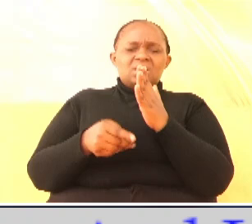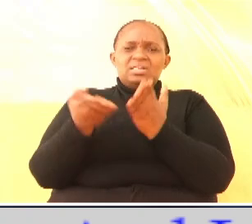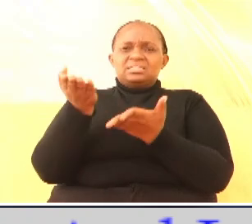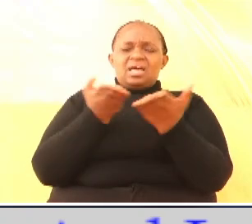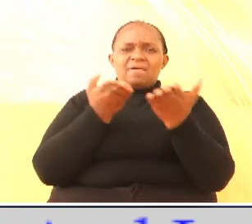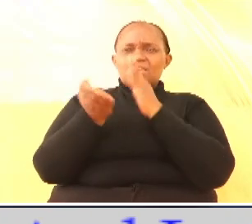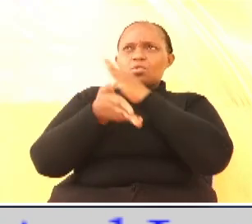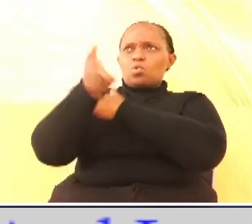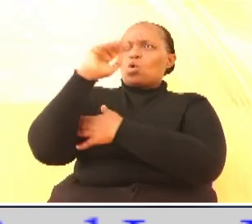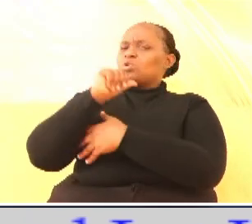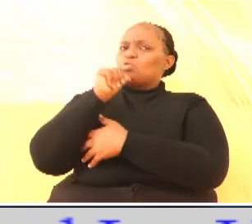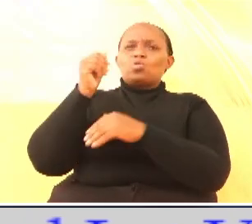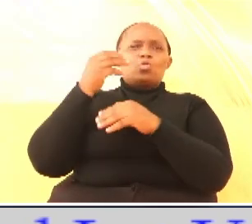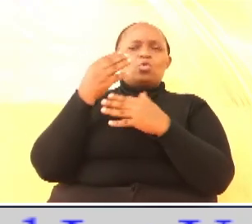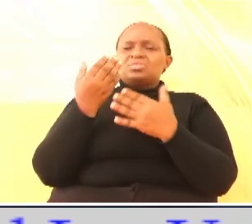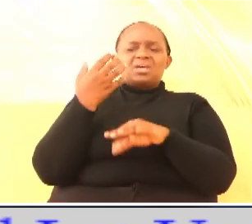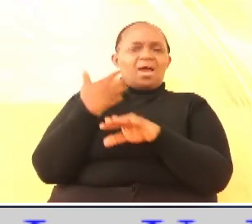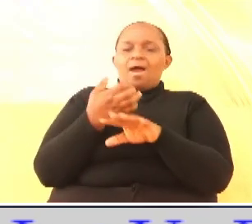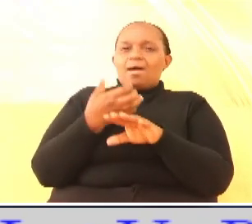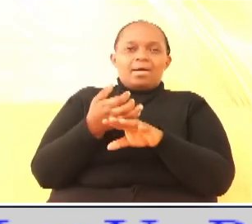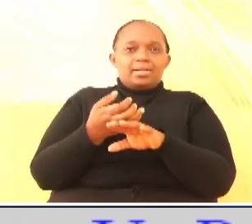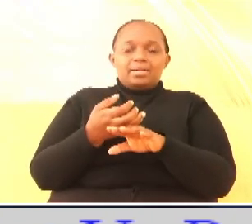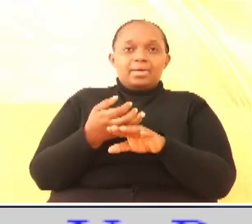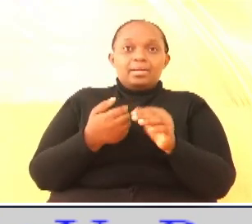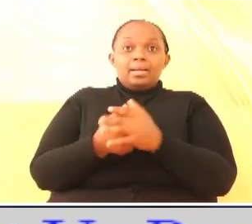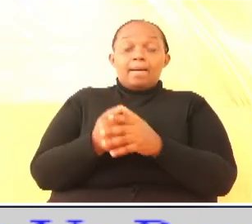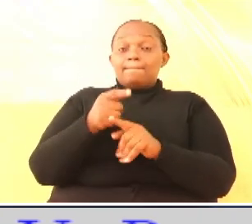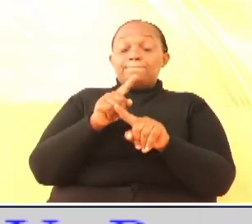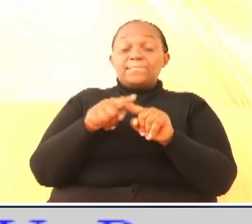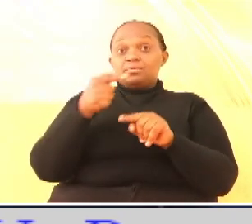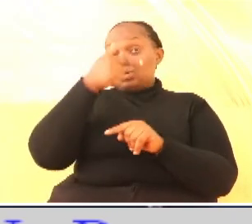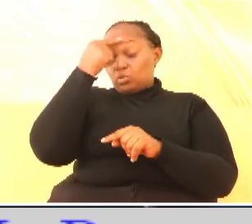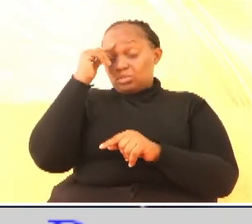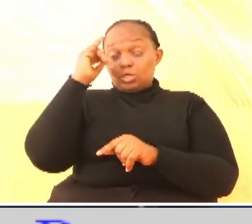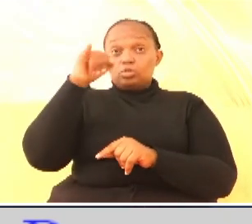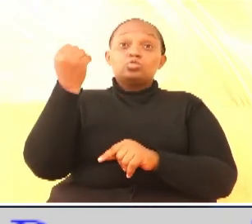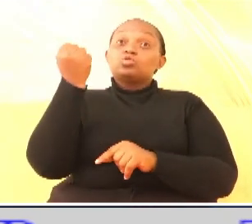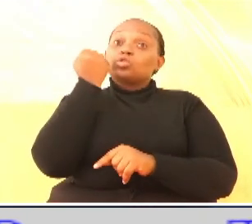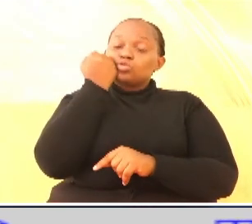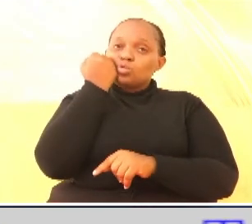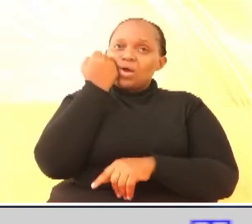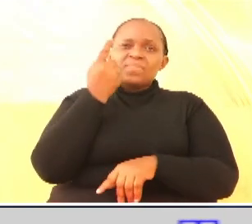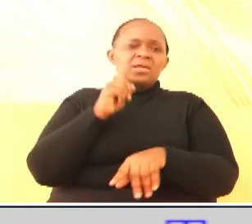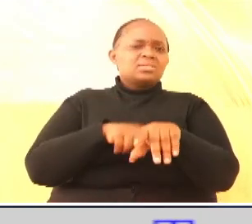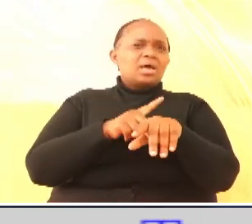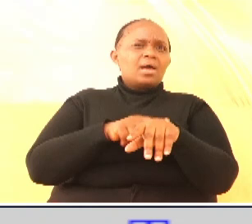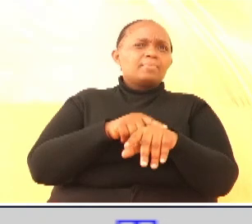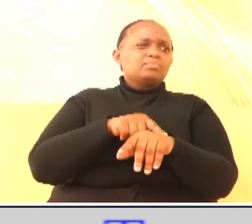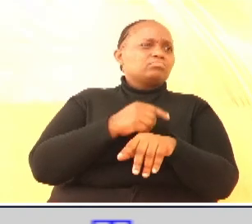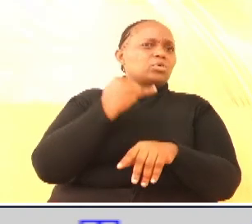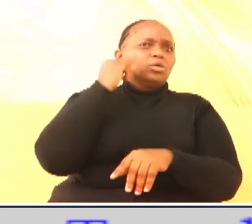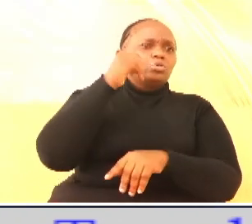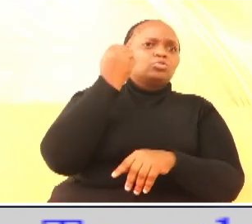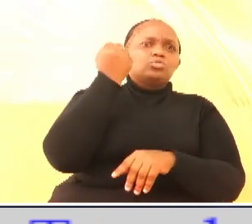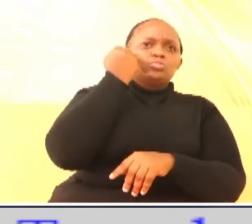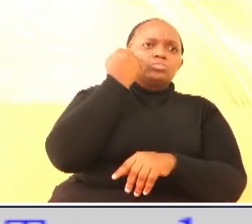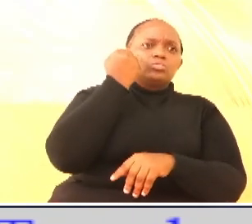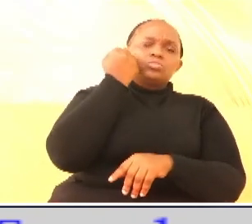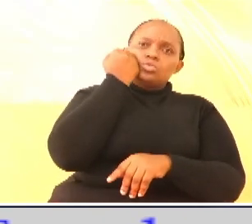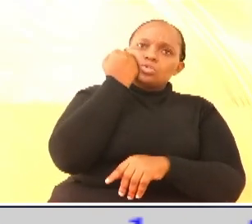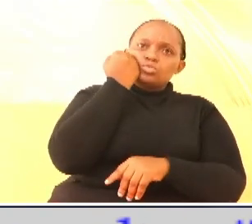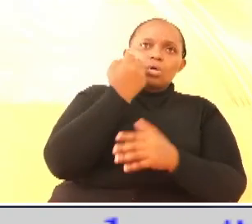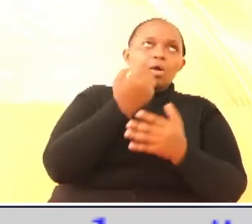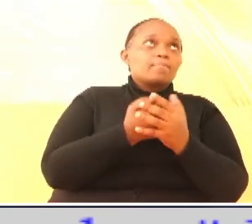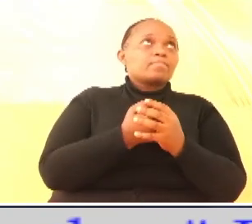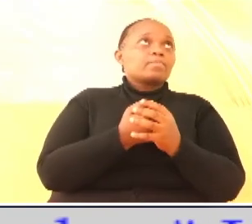ngumu sana. Na diposa Joshua, katika Joshua 24, ulipofika wakati wake wa kuaga, na